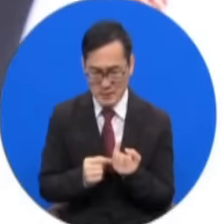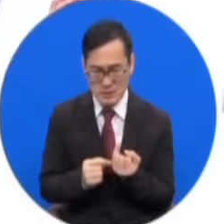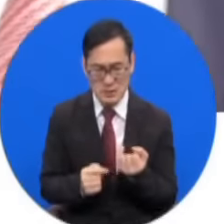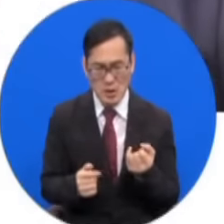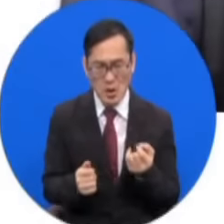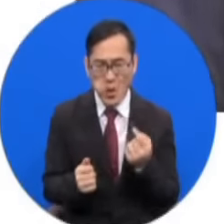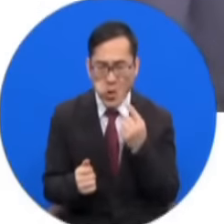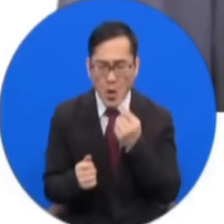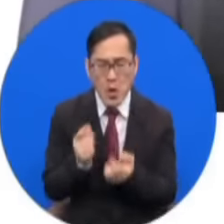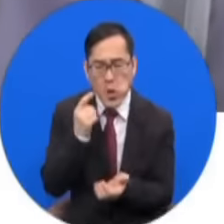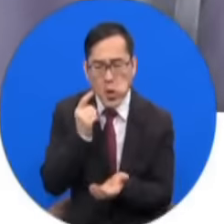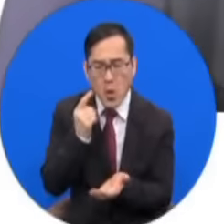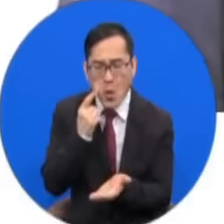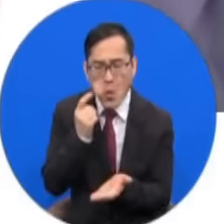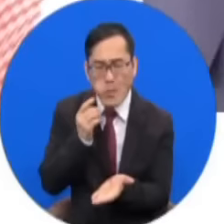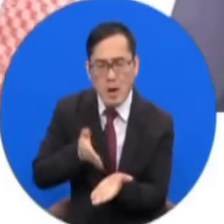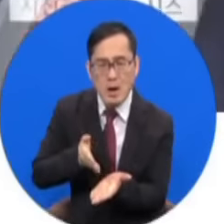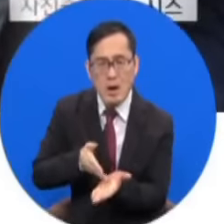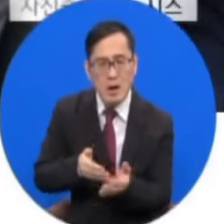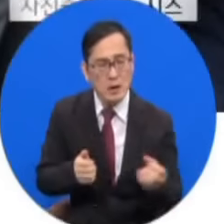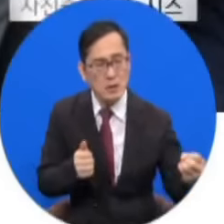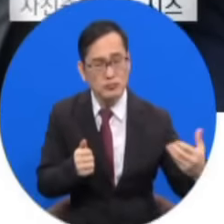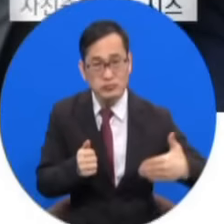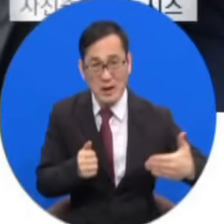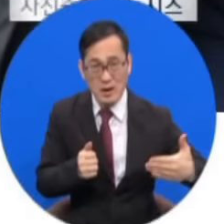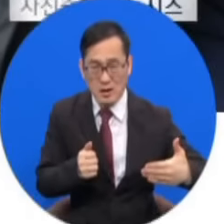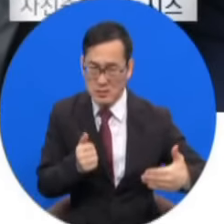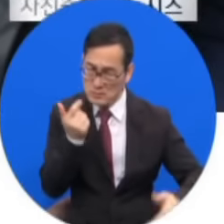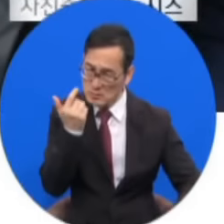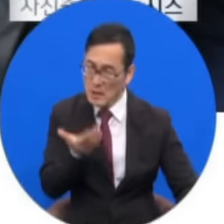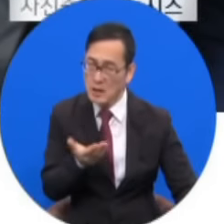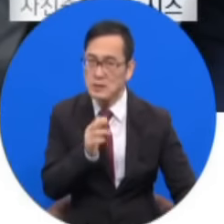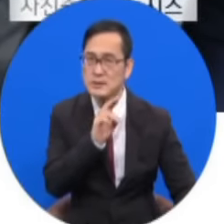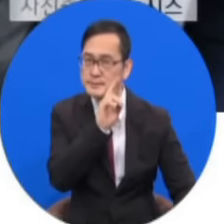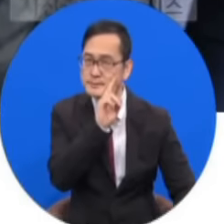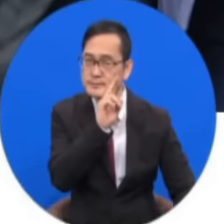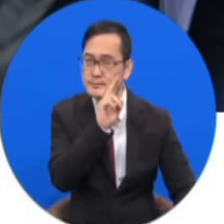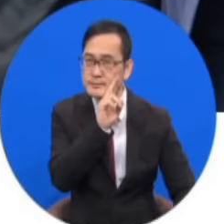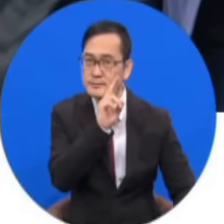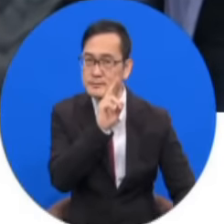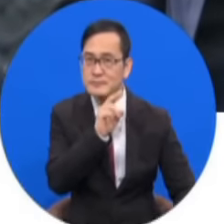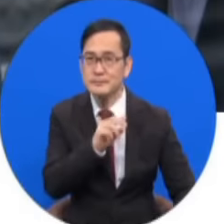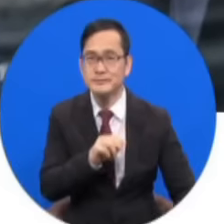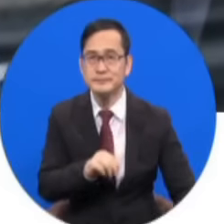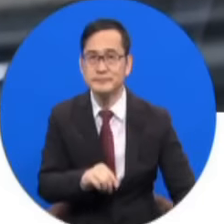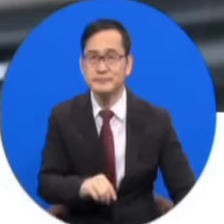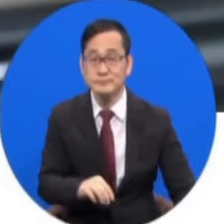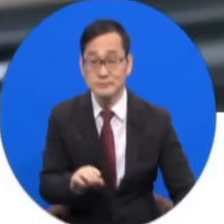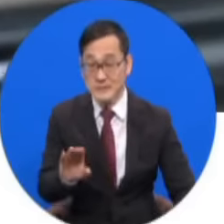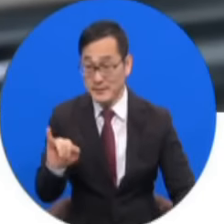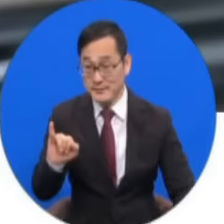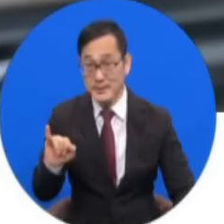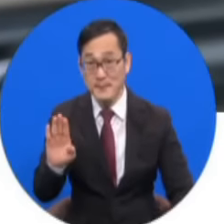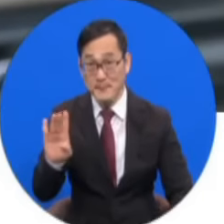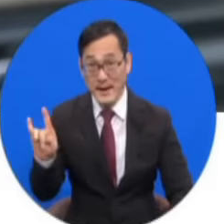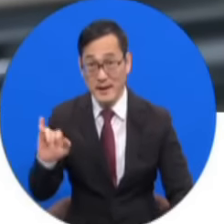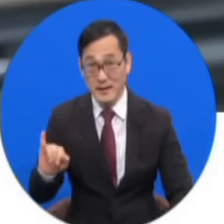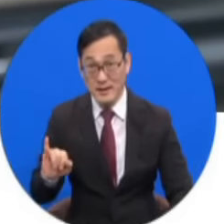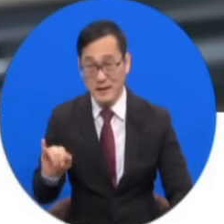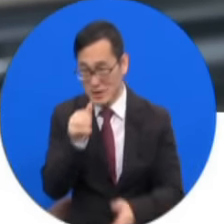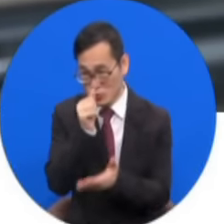지금 비화될 가능성이 크고요 그 조금 전에 씨 이야기한 것처럼 저 이야기에 따르면시는 이미 유정